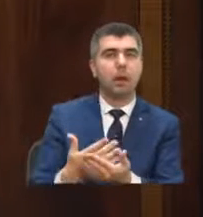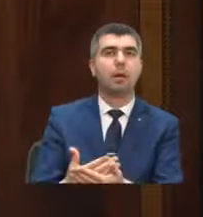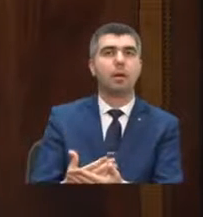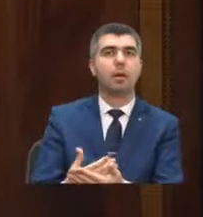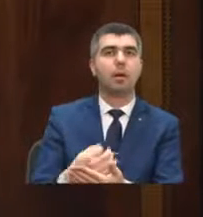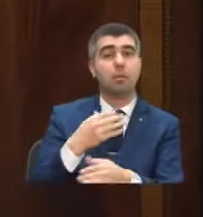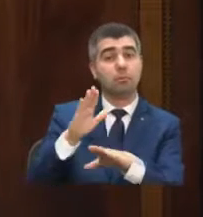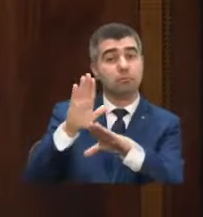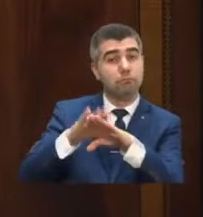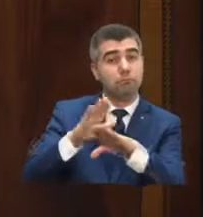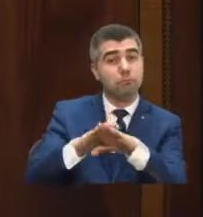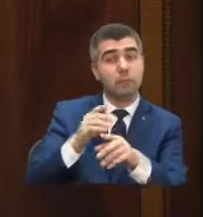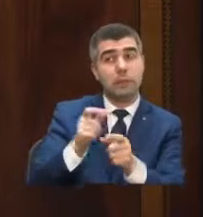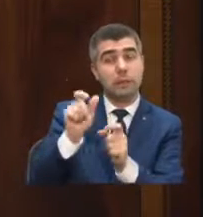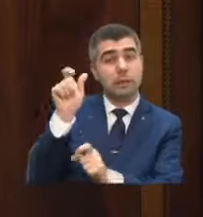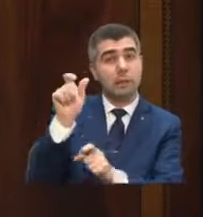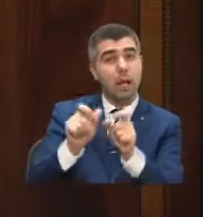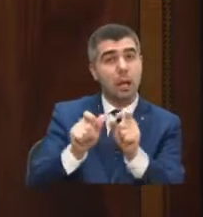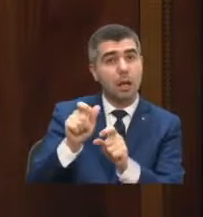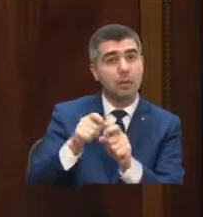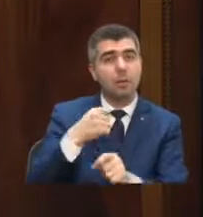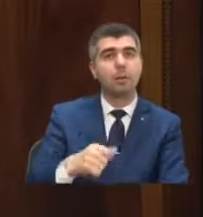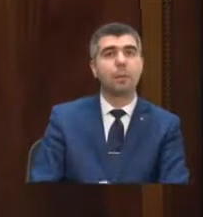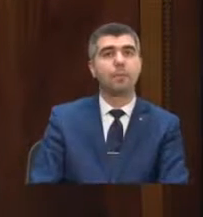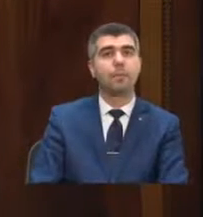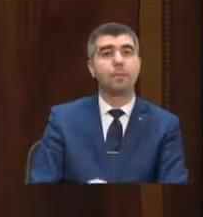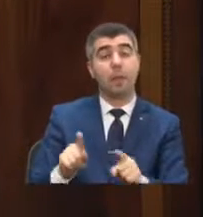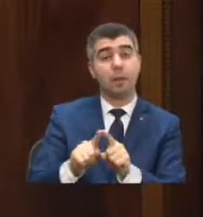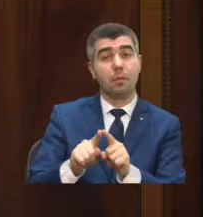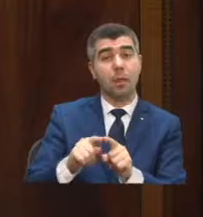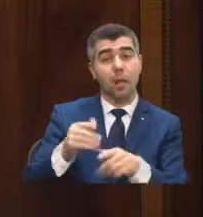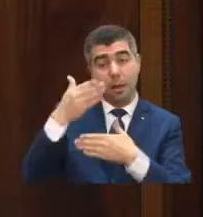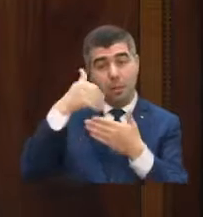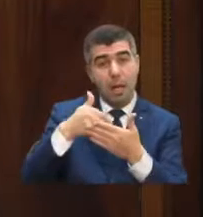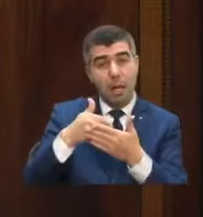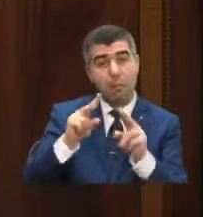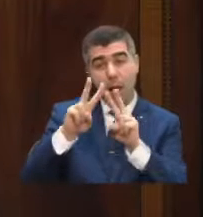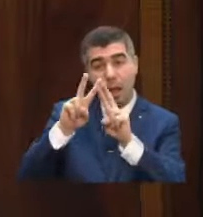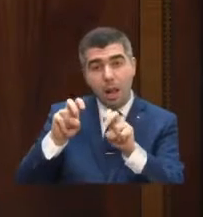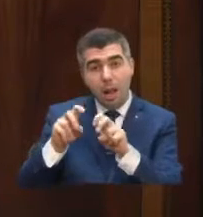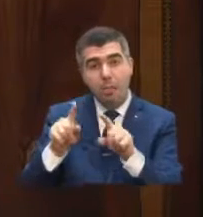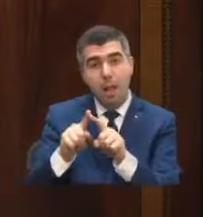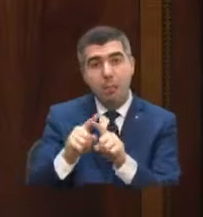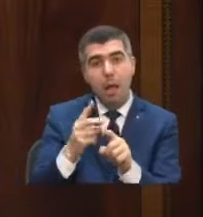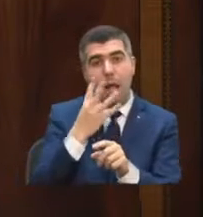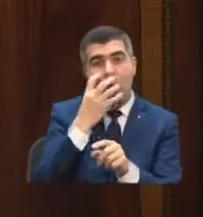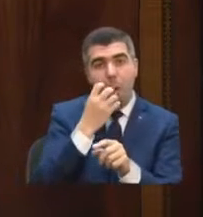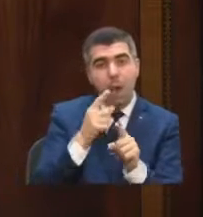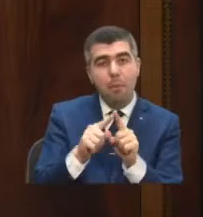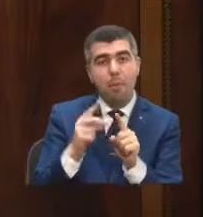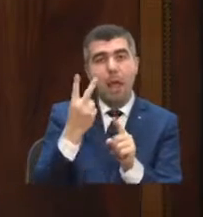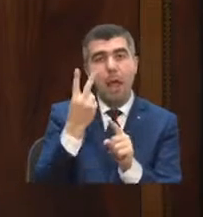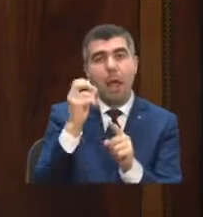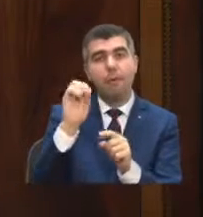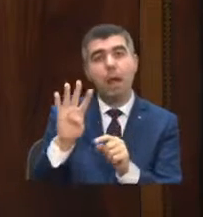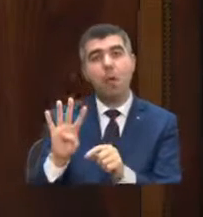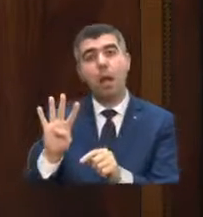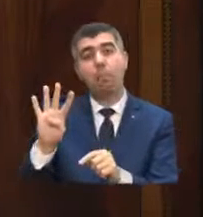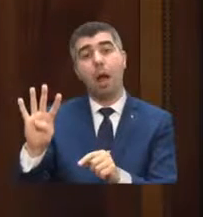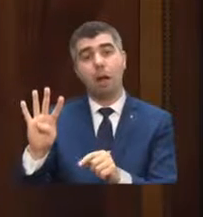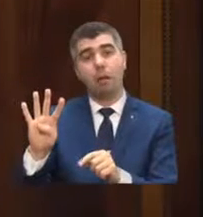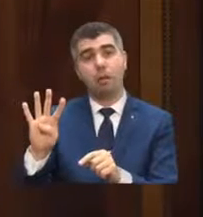بالتحسيس من اجل ذلك، وانا غنجي لهذه المساله هذه. على الصعيد الوطني المراقبه للانفلونزا بدات من 2004